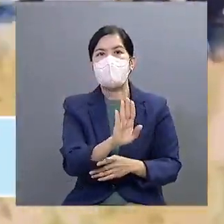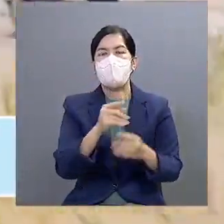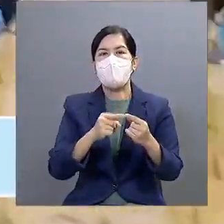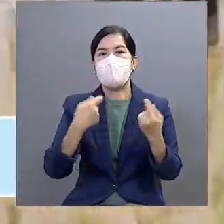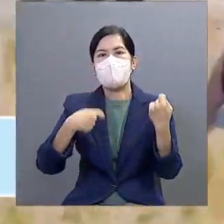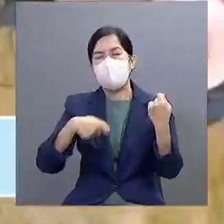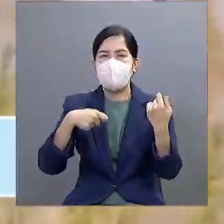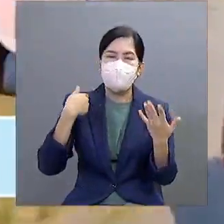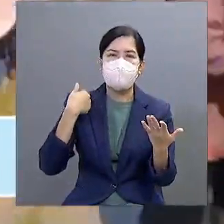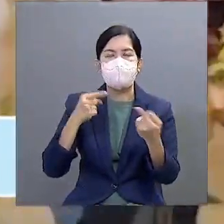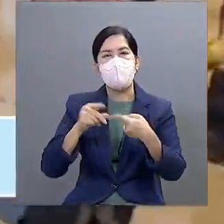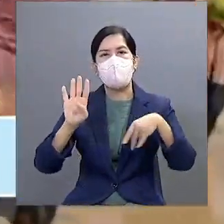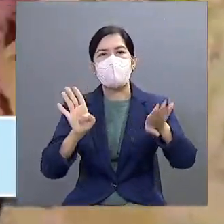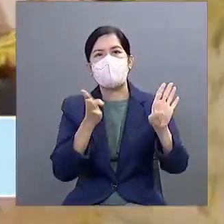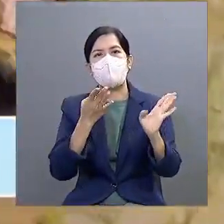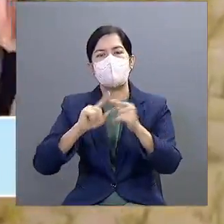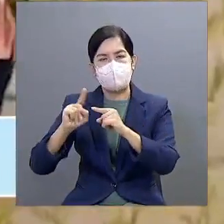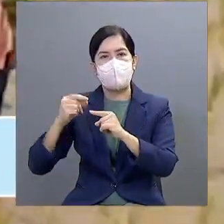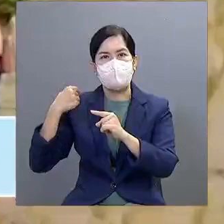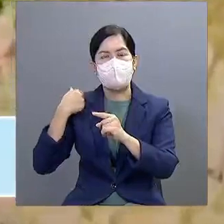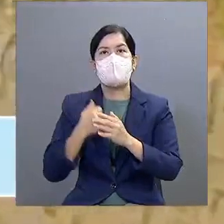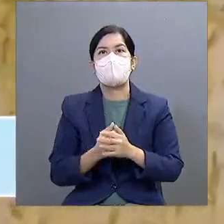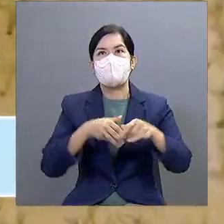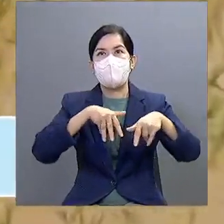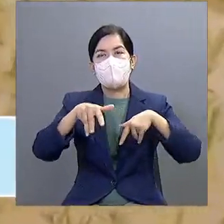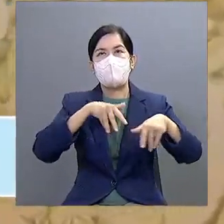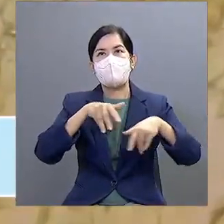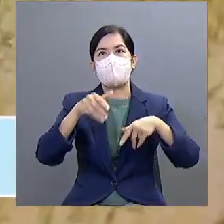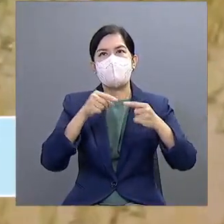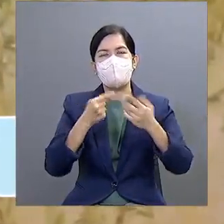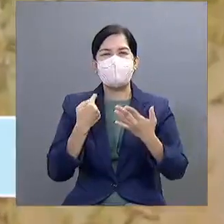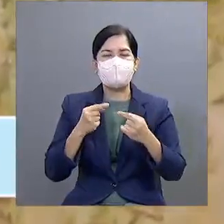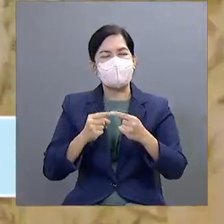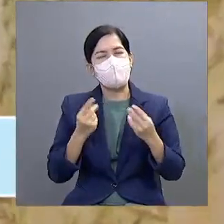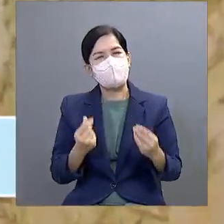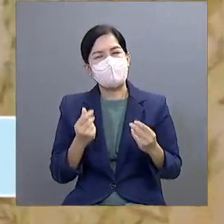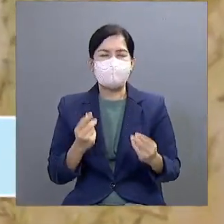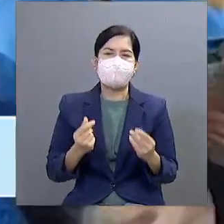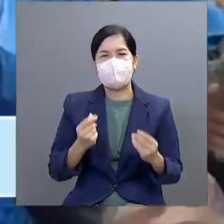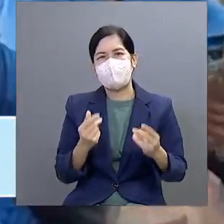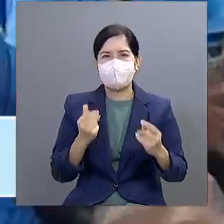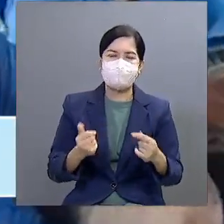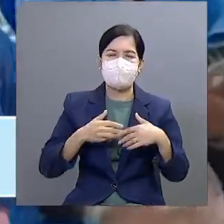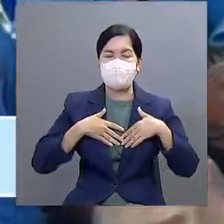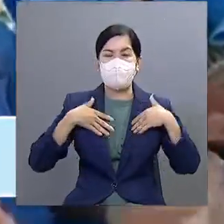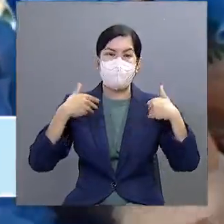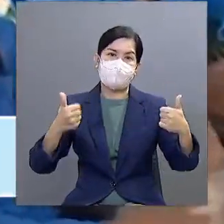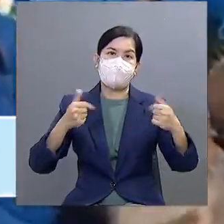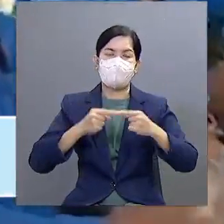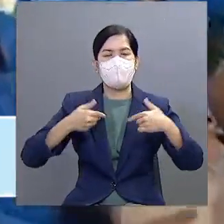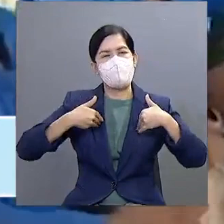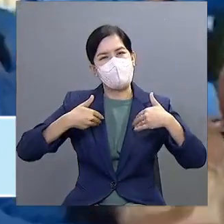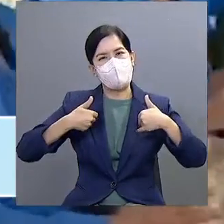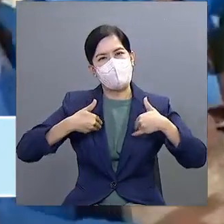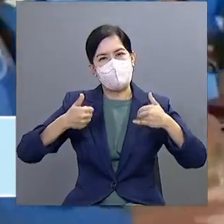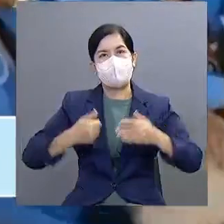ชาวบ้านดำนาอยู่อดใจไม่ไหวค่ะดำนาไปก็โยกไปรำไปนะคะนี่แหละเพราะความสนุกสนาน ไม่งั้นมันไม่มี